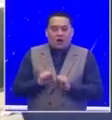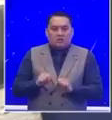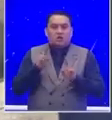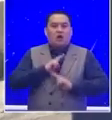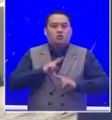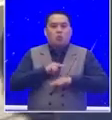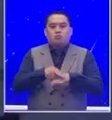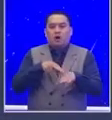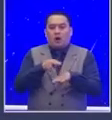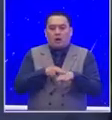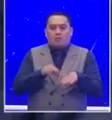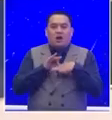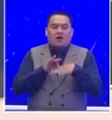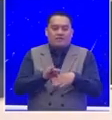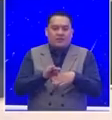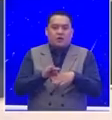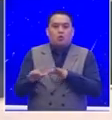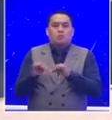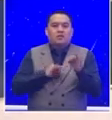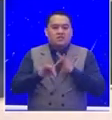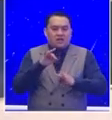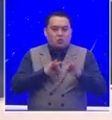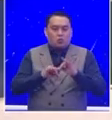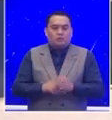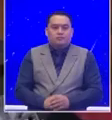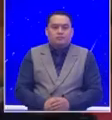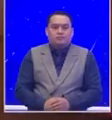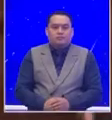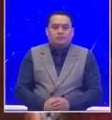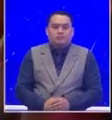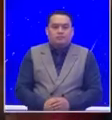сотрудники полиции провели профилактическую беседу.